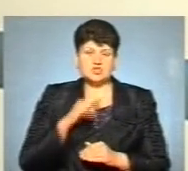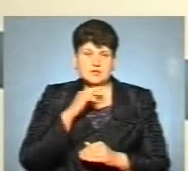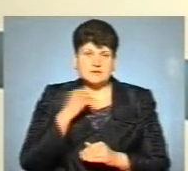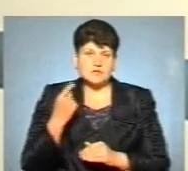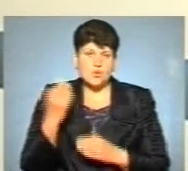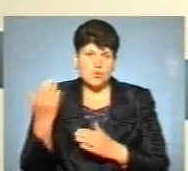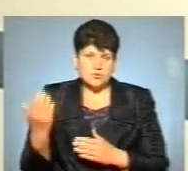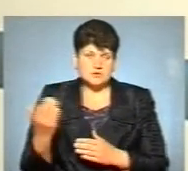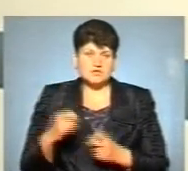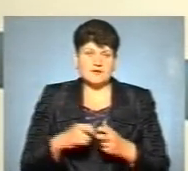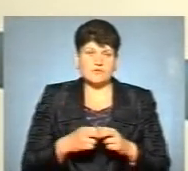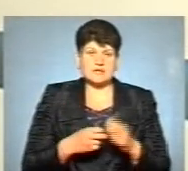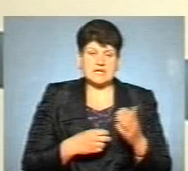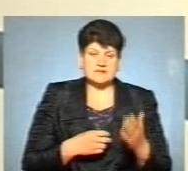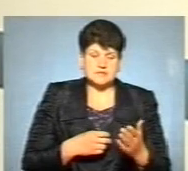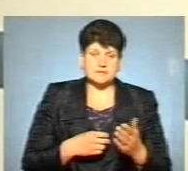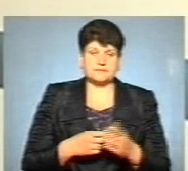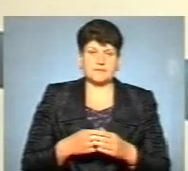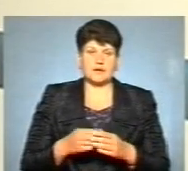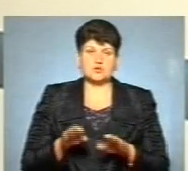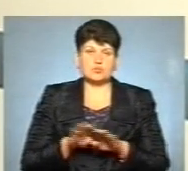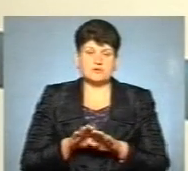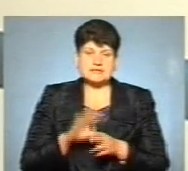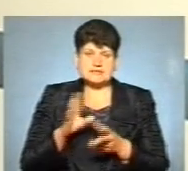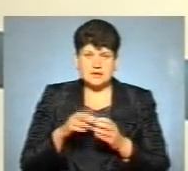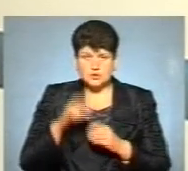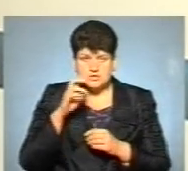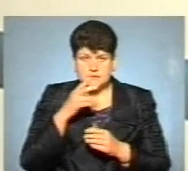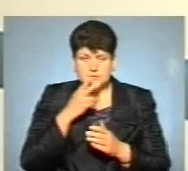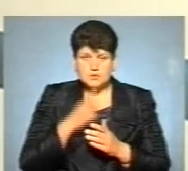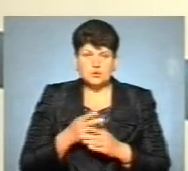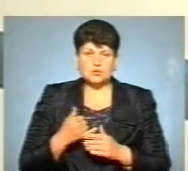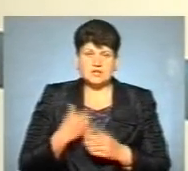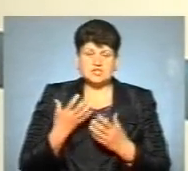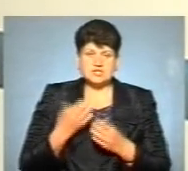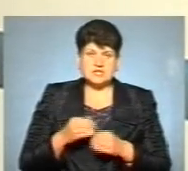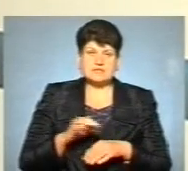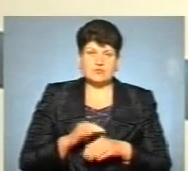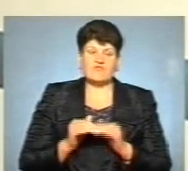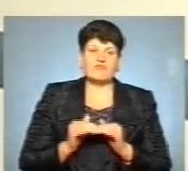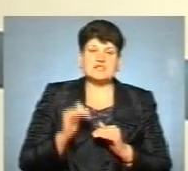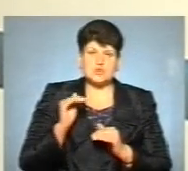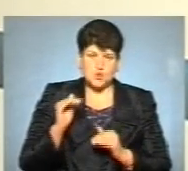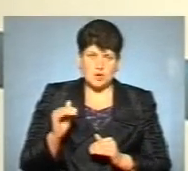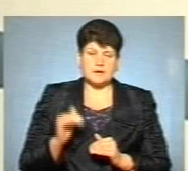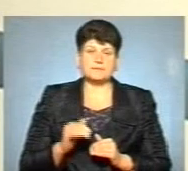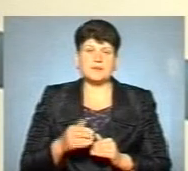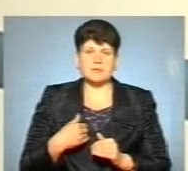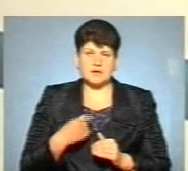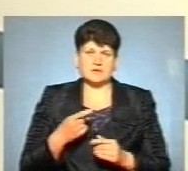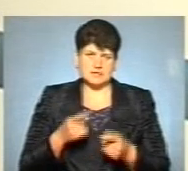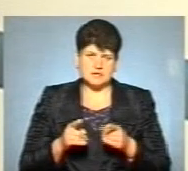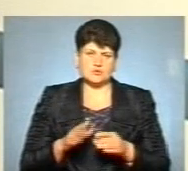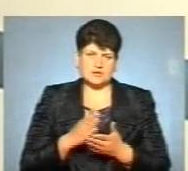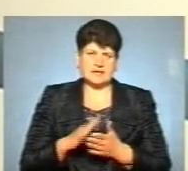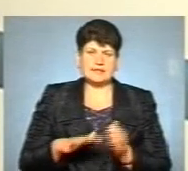чи Івано-Франківська, але якщо порівнювати з загальнодержавними показниками, то в нас ще захворюваність висока. І так, як ви сказали, дійсно, в нас є території,